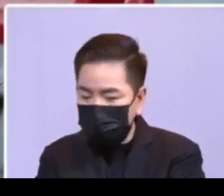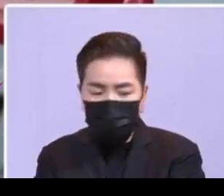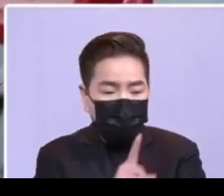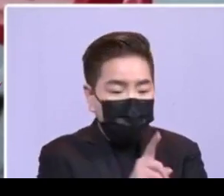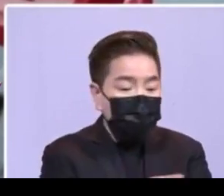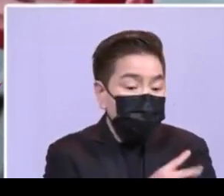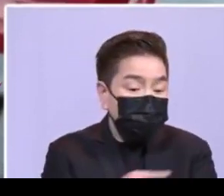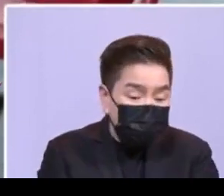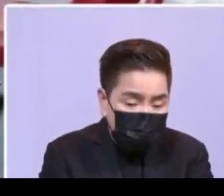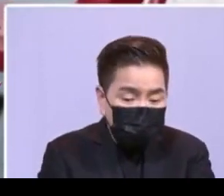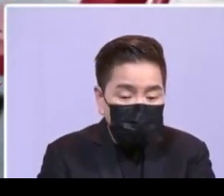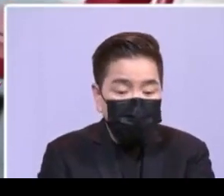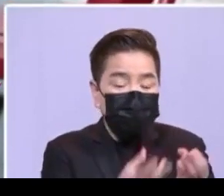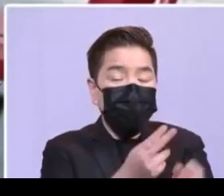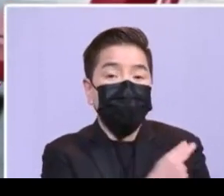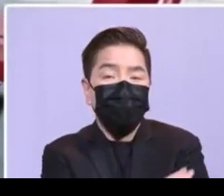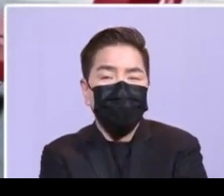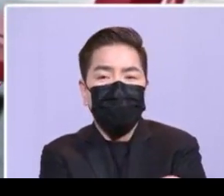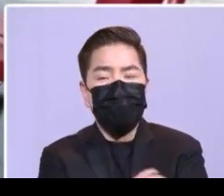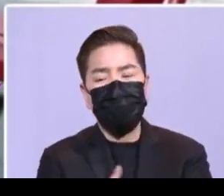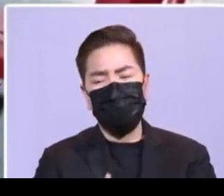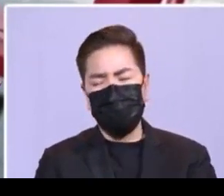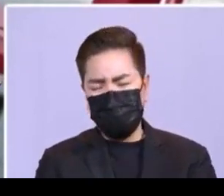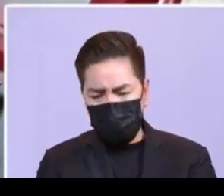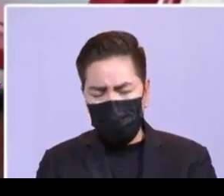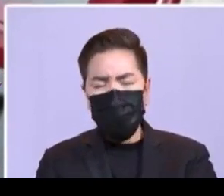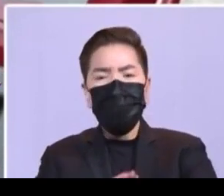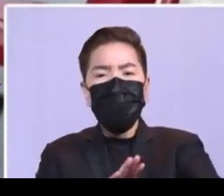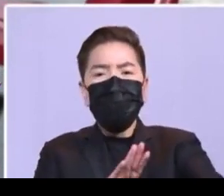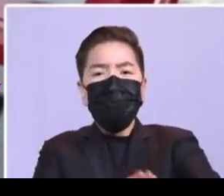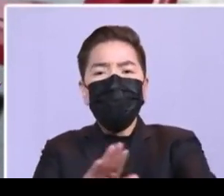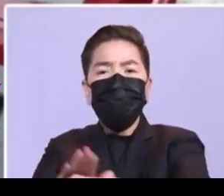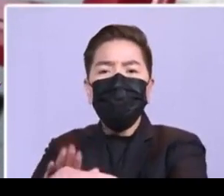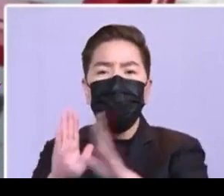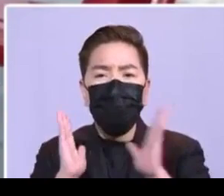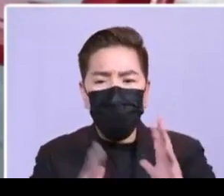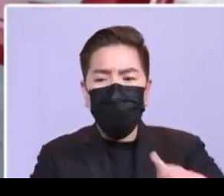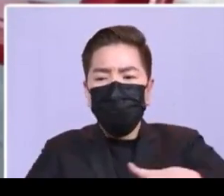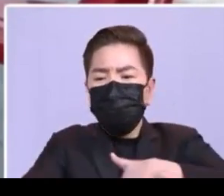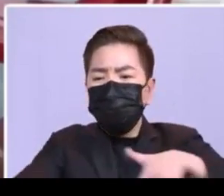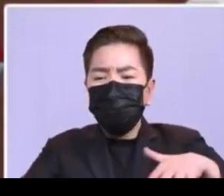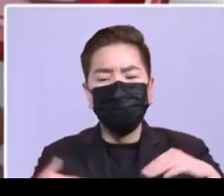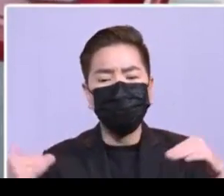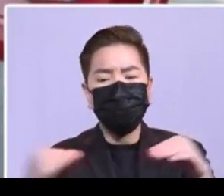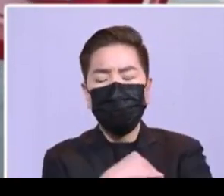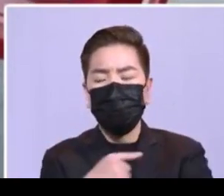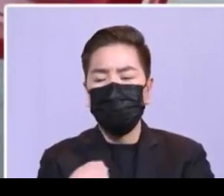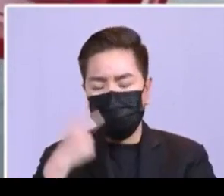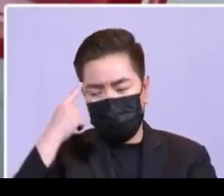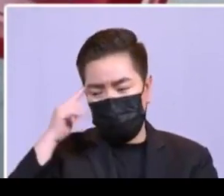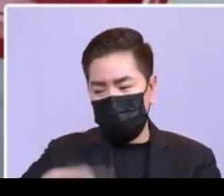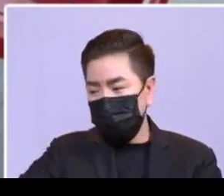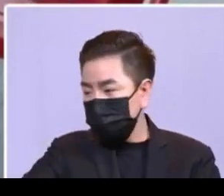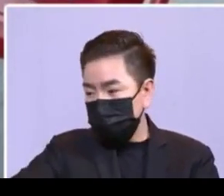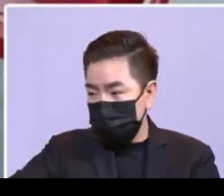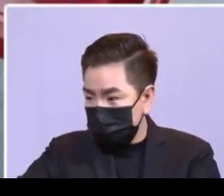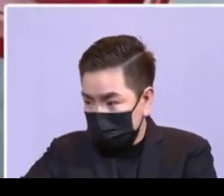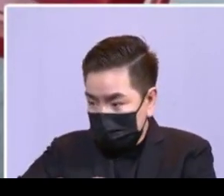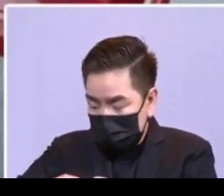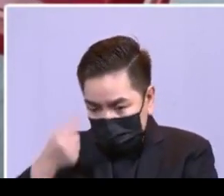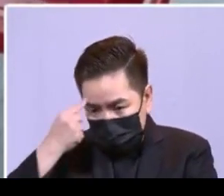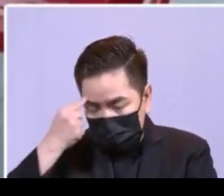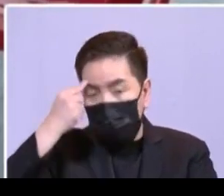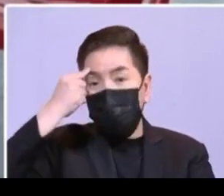คิดว่าเอ๊ะปีนี้เราน่าจะมีอะไรที่จะมาเตือนใจชาวบ้านมั่งอะไรอย่างเงี้ยทีนี้น้องๆเขาก็เลยคิด